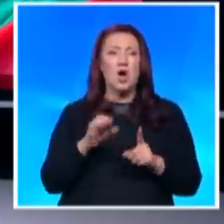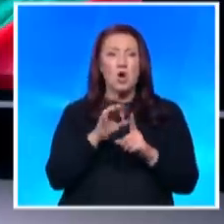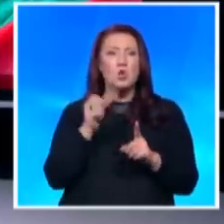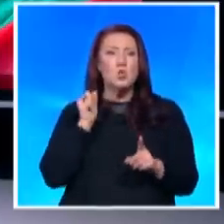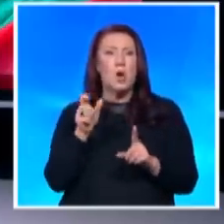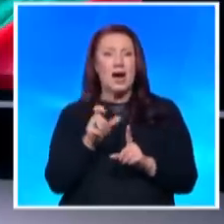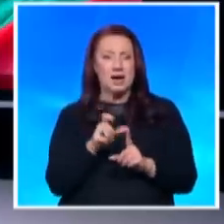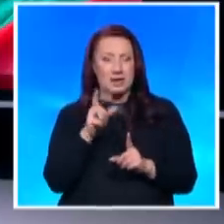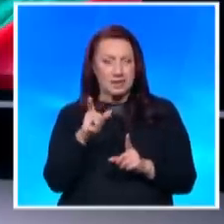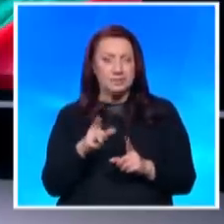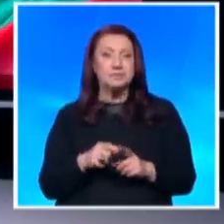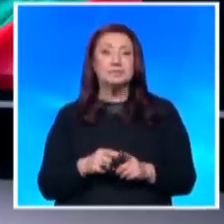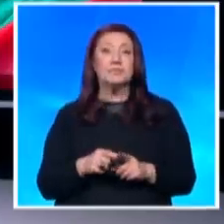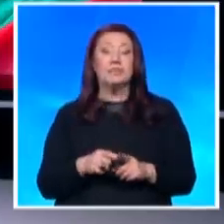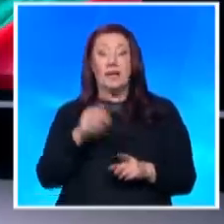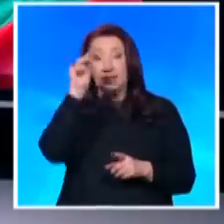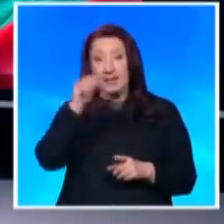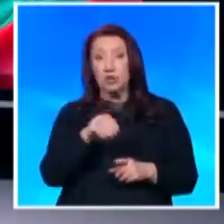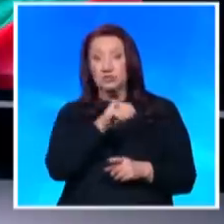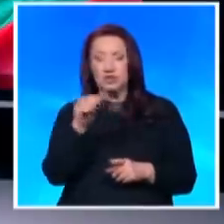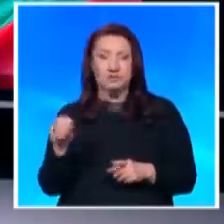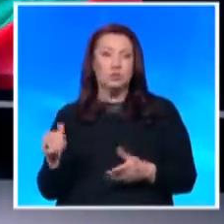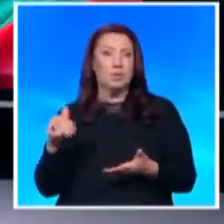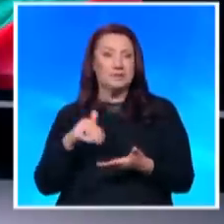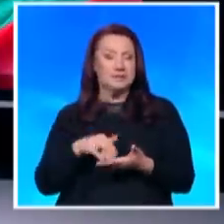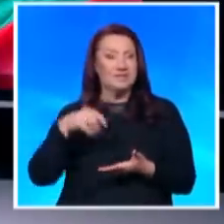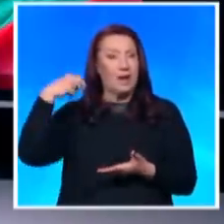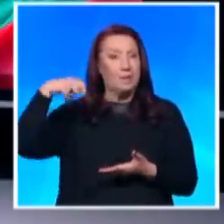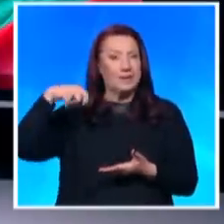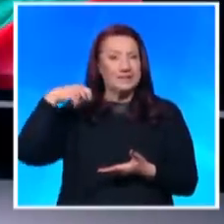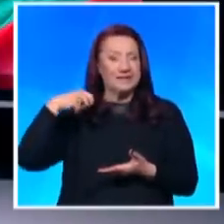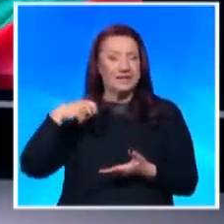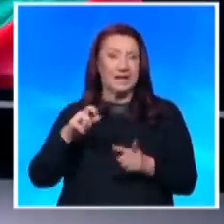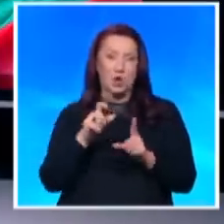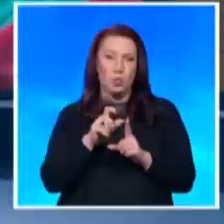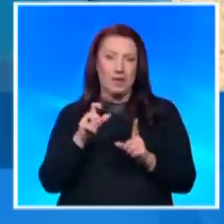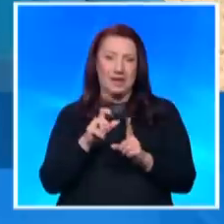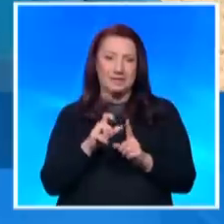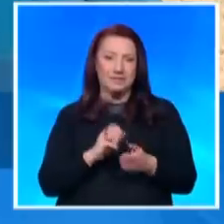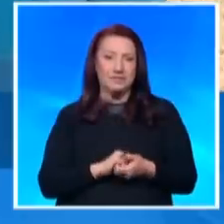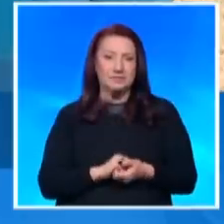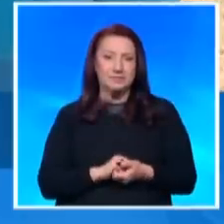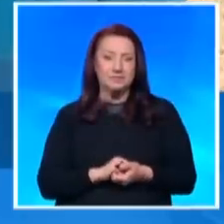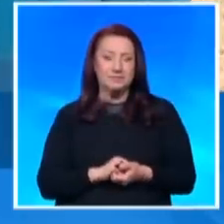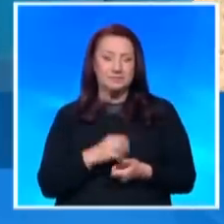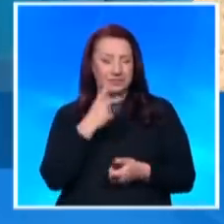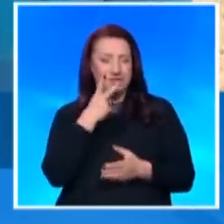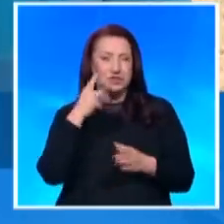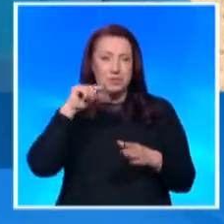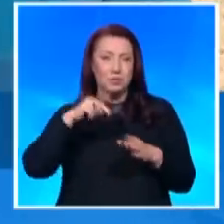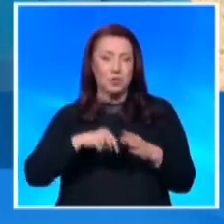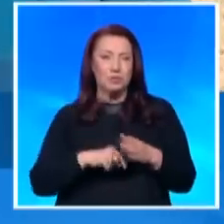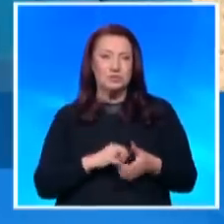На освещаването присъства и президента Трумен Радев, който е на визита в Република Южна Африка. Гергана Венкова с подробностите.